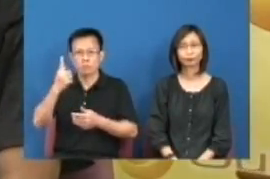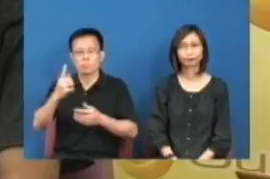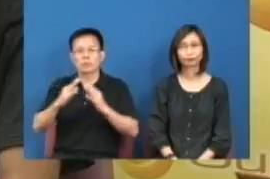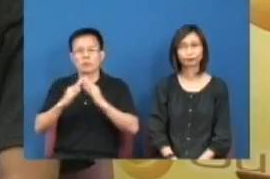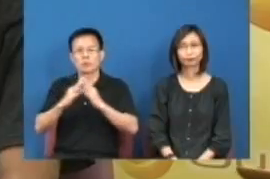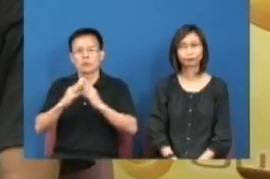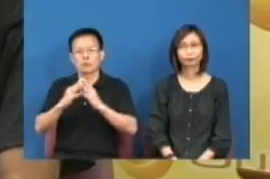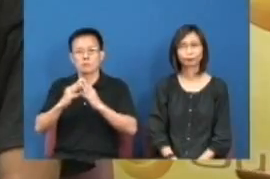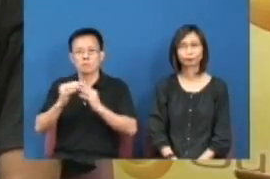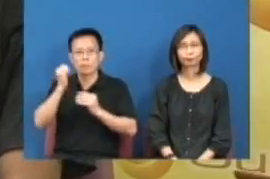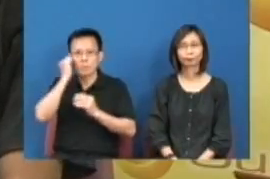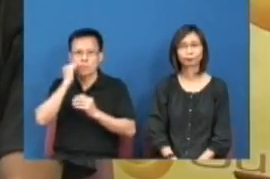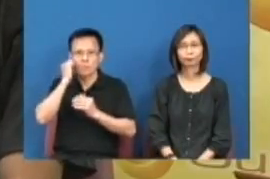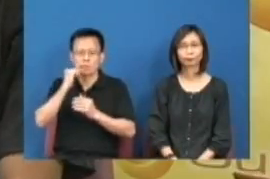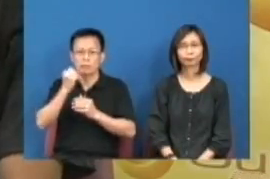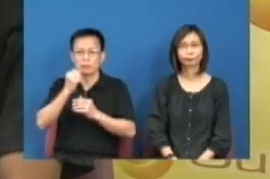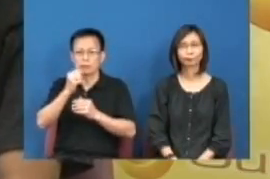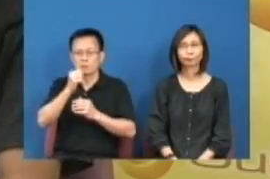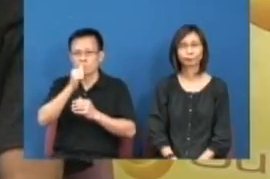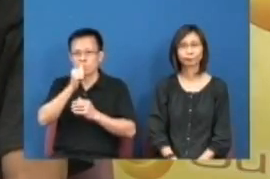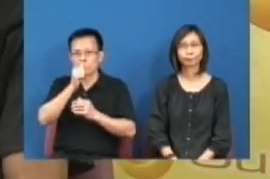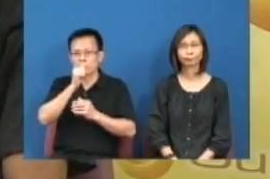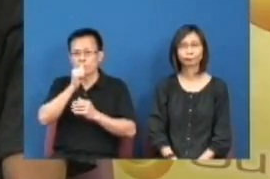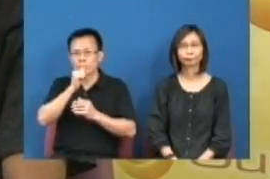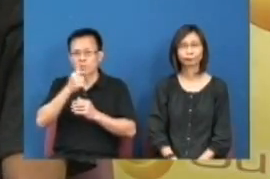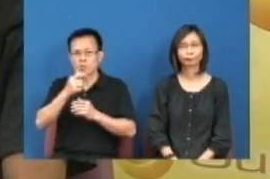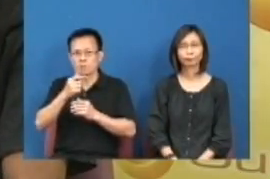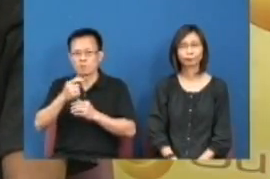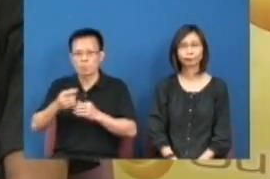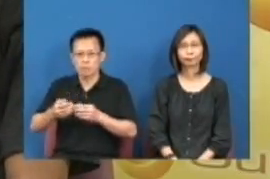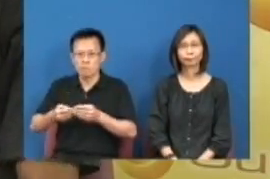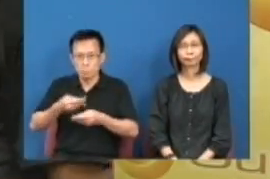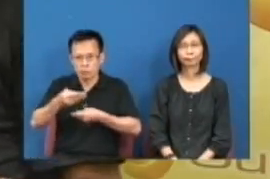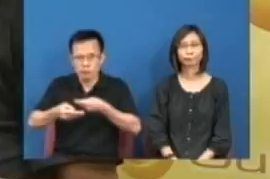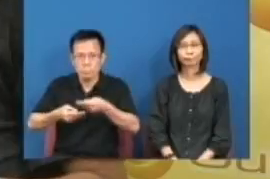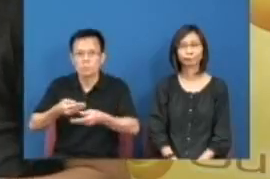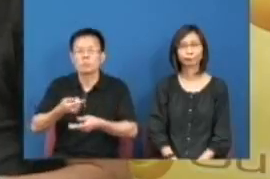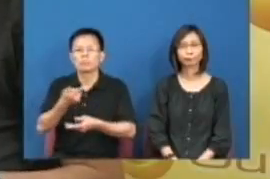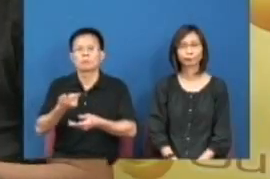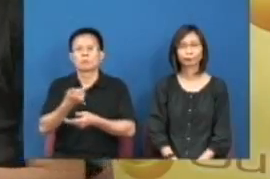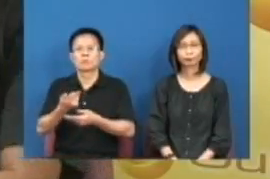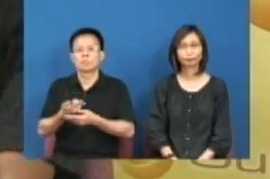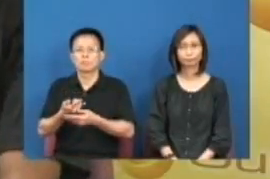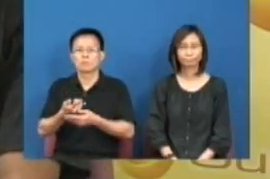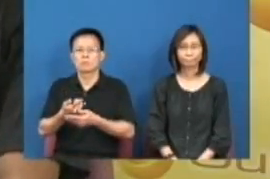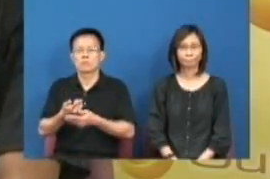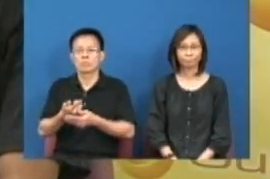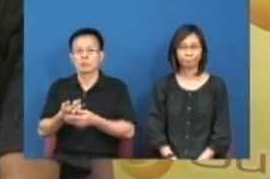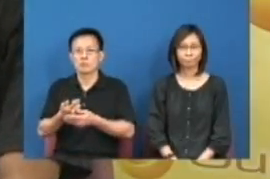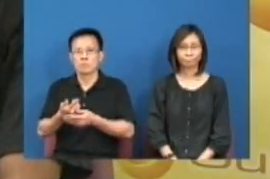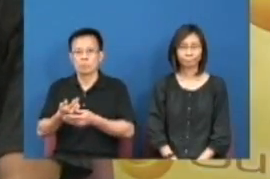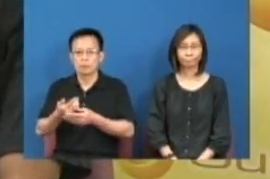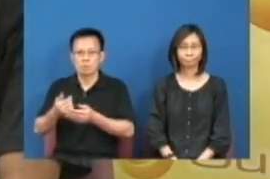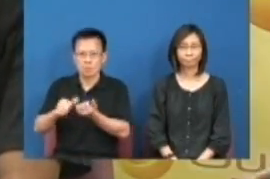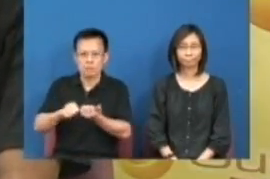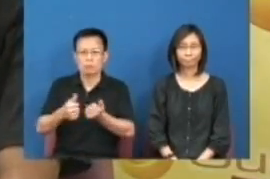佢阿爺同佢老豆帶佢不少啊，係咪？咁就所以佢。憑住個關係，憑住